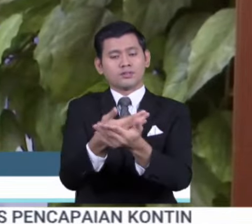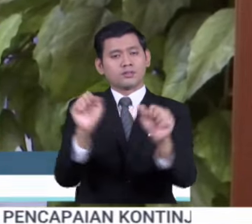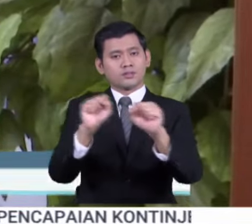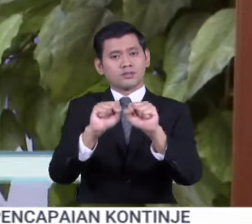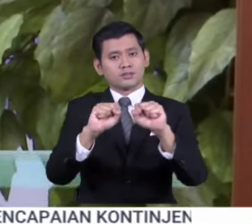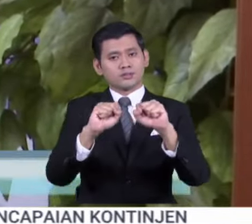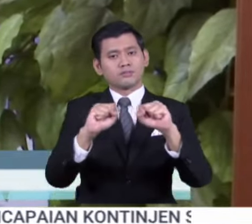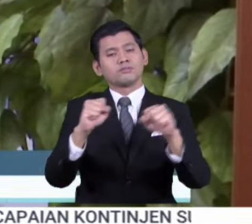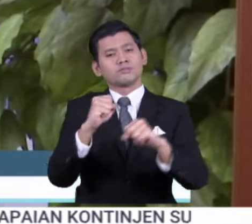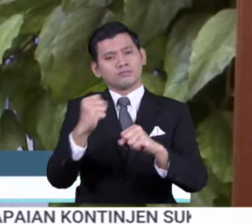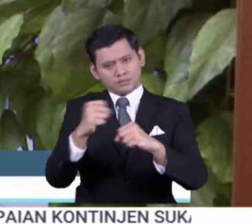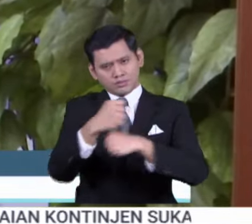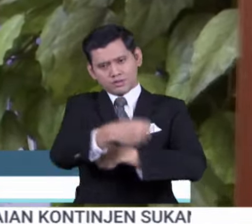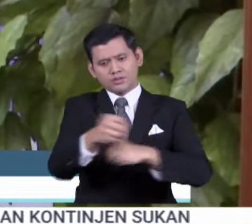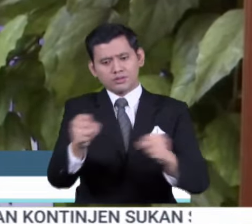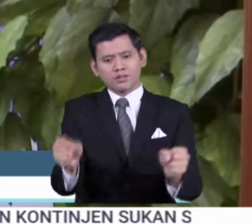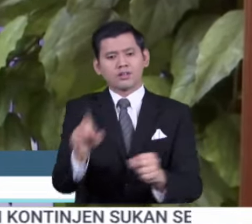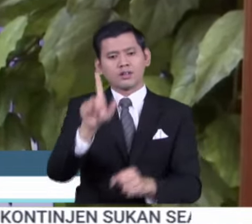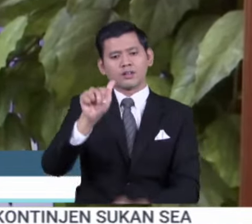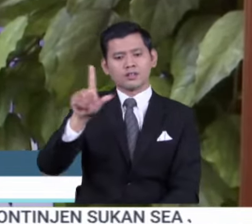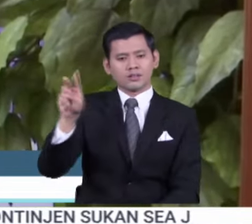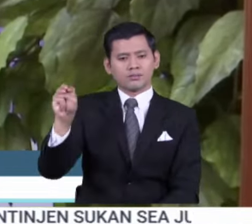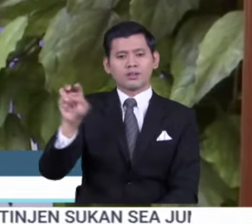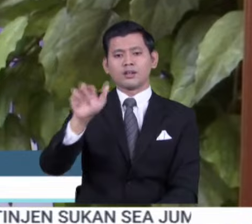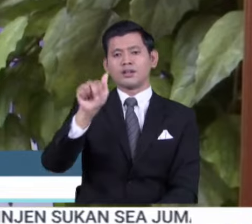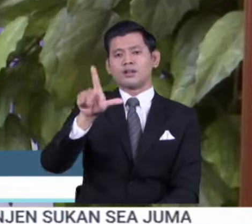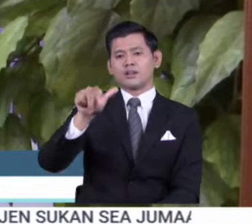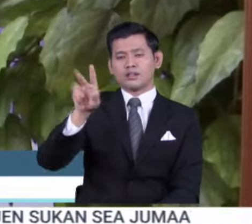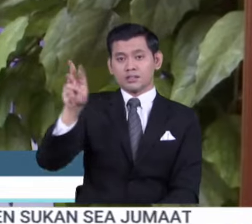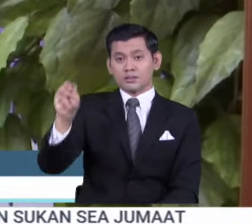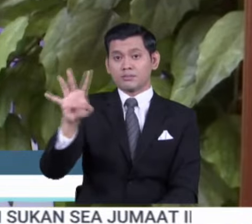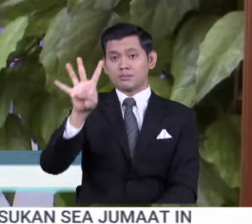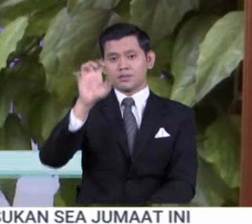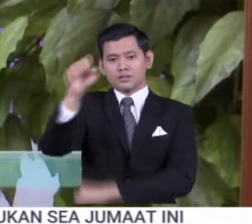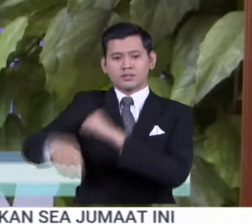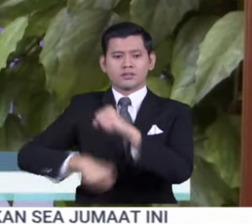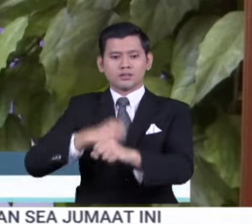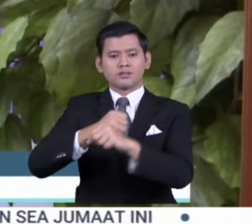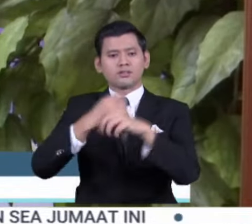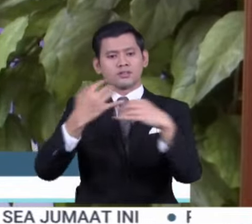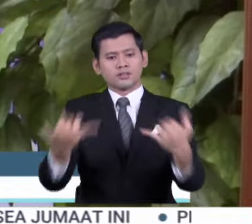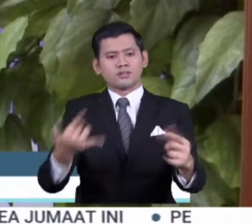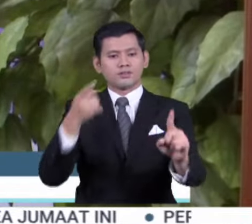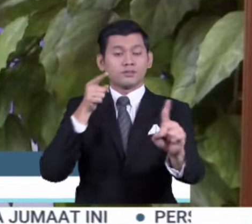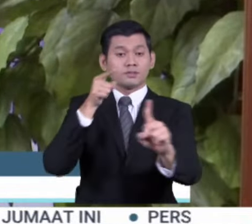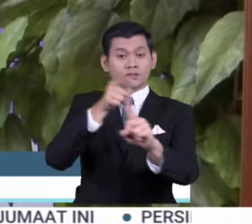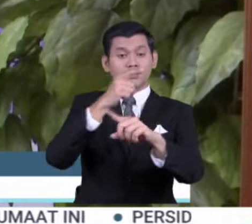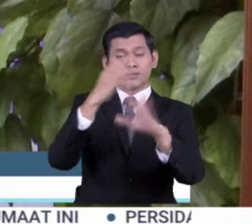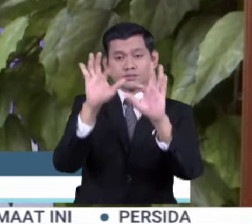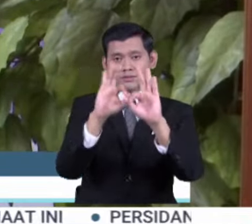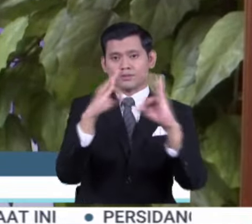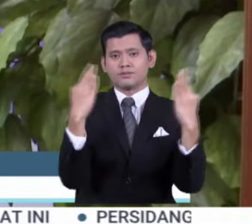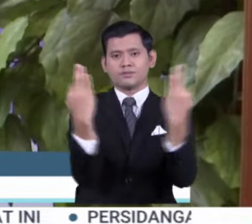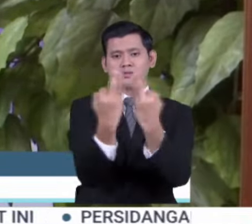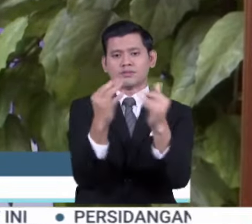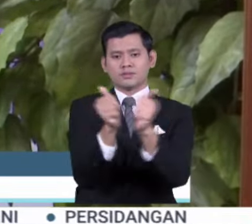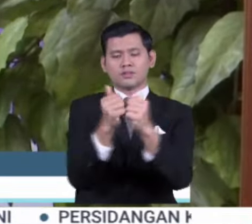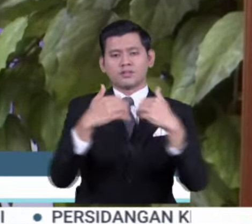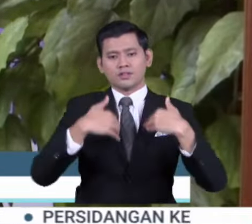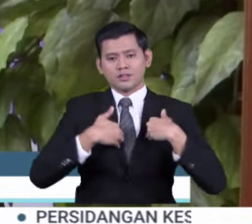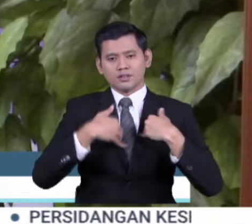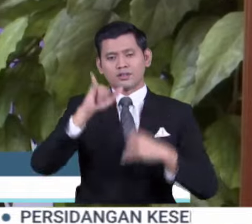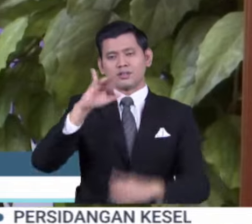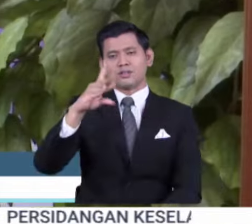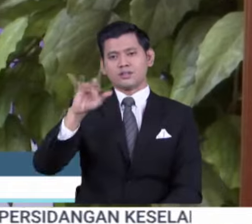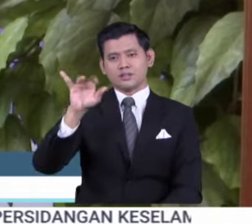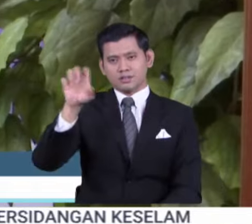Sebenarnya dah dekat 4 tahun Alam tak join mana-mana pertandingan sebab apa, Alam dah lebih fokus kepada keluarga dengan Idris kan, Alam Idris